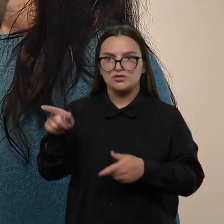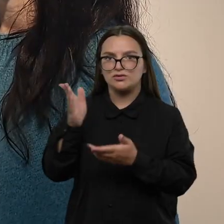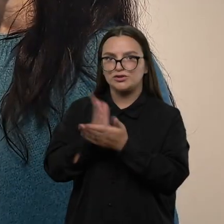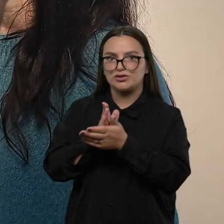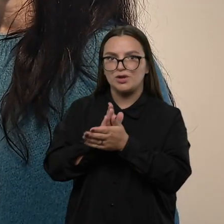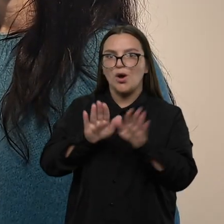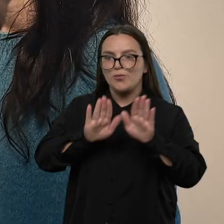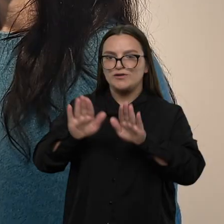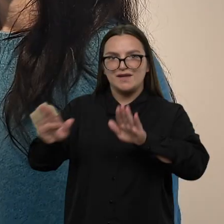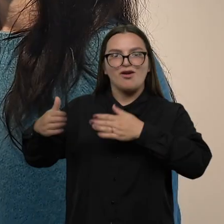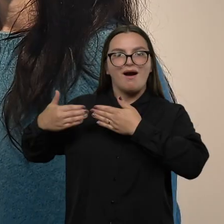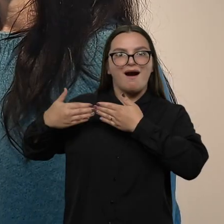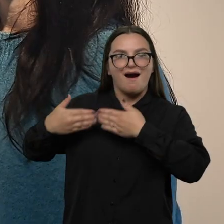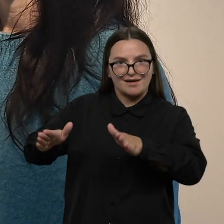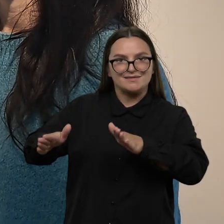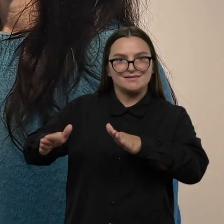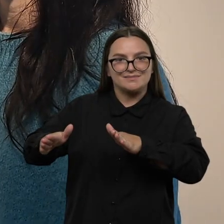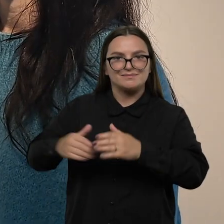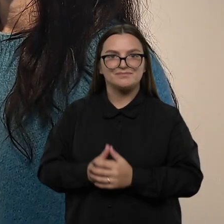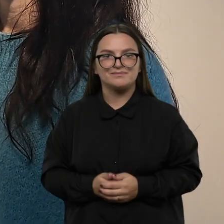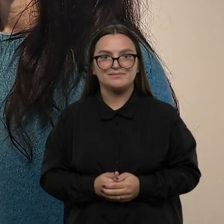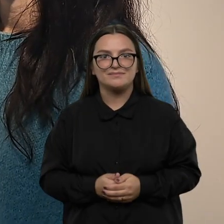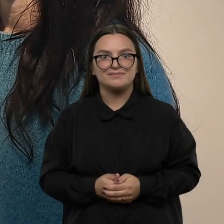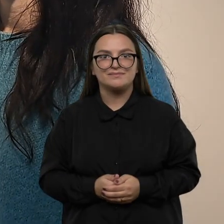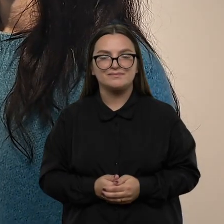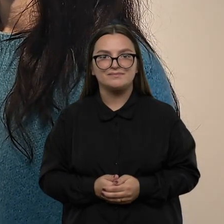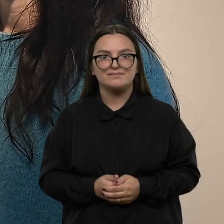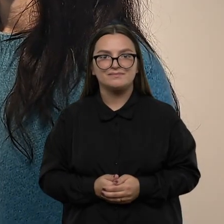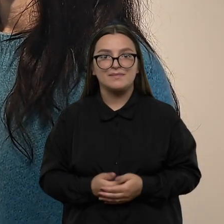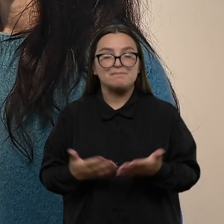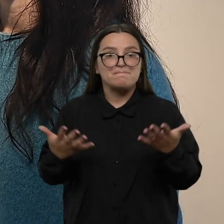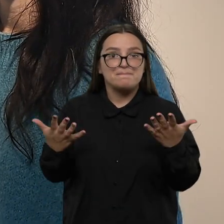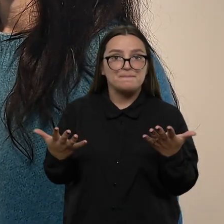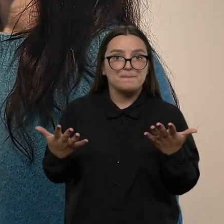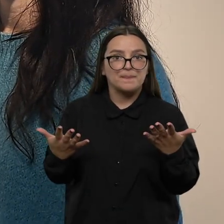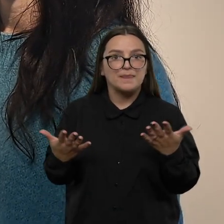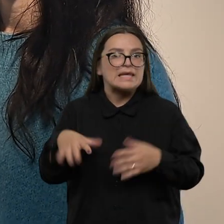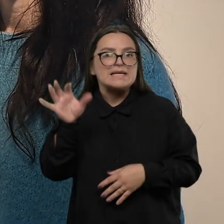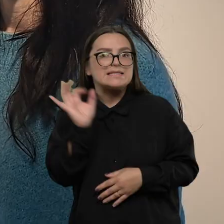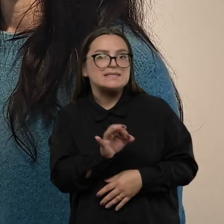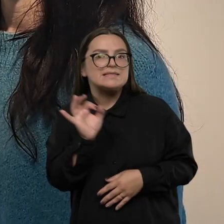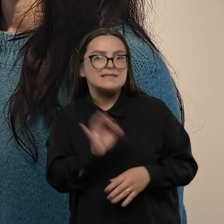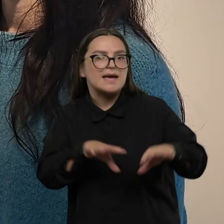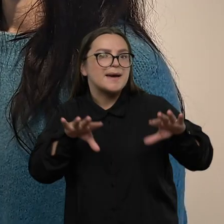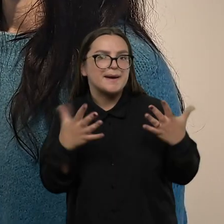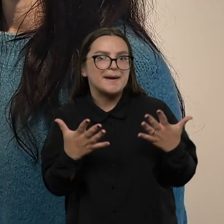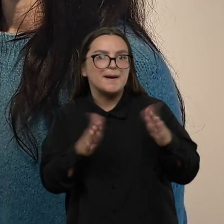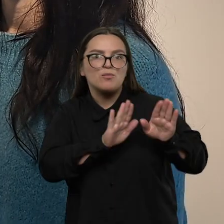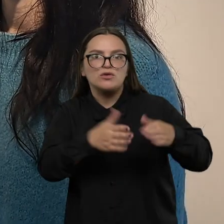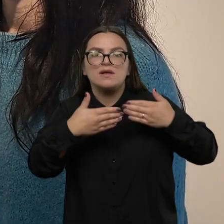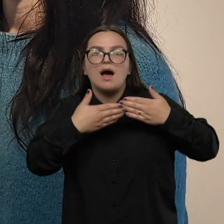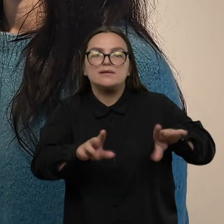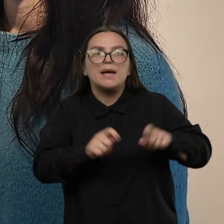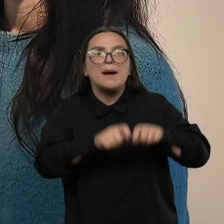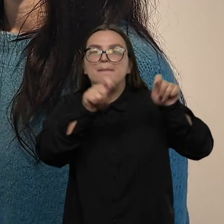Tu esi įkūrėjas šitos ekspozicijos, šito muziejaus, kuriame dabar esam. Tai kaip sekėsi ir nuo